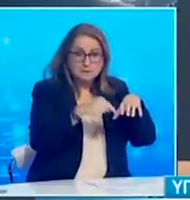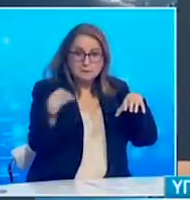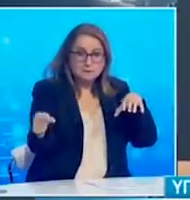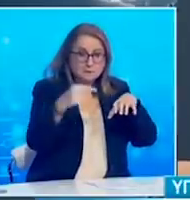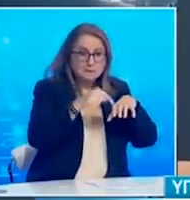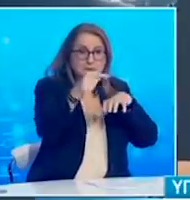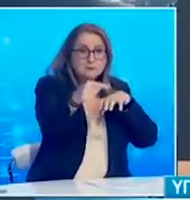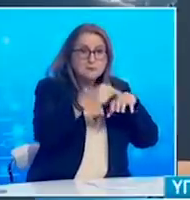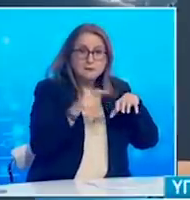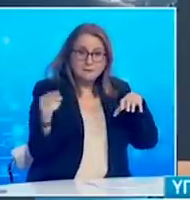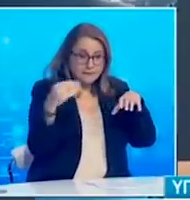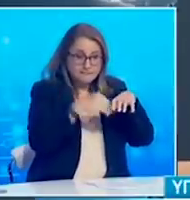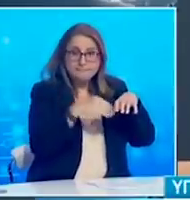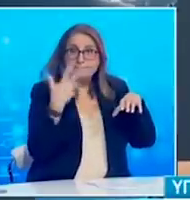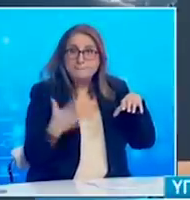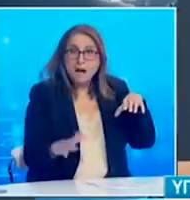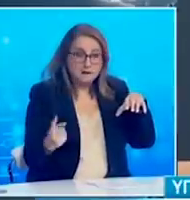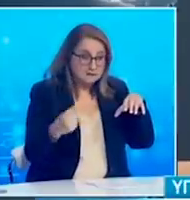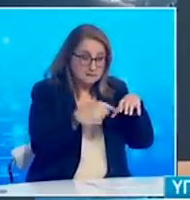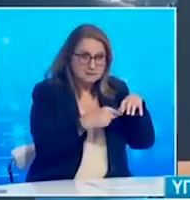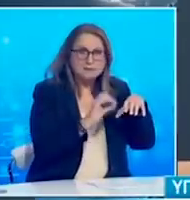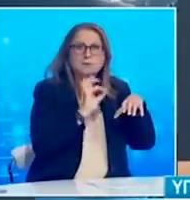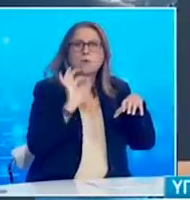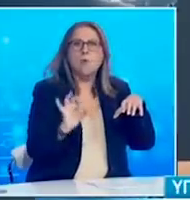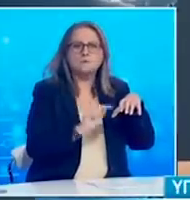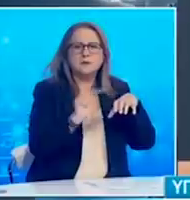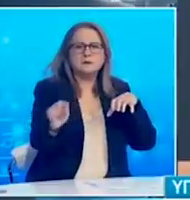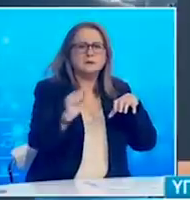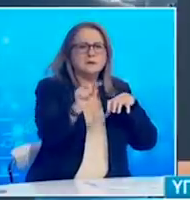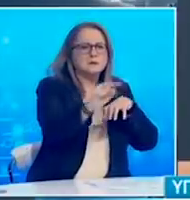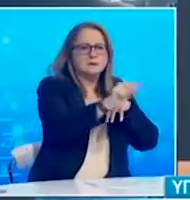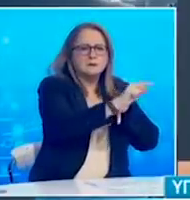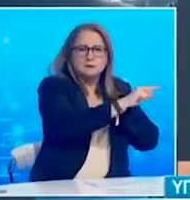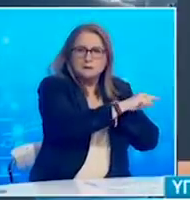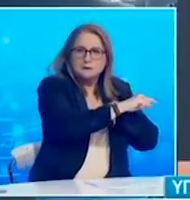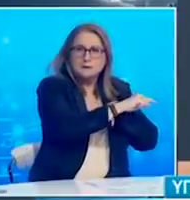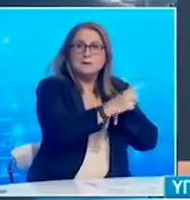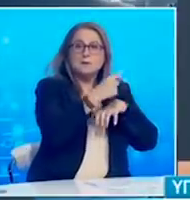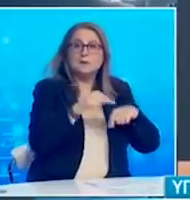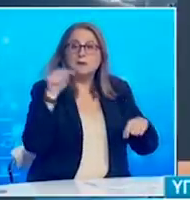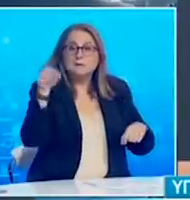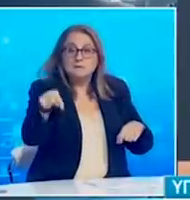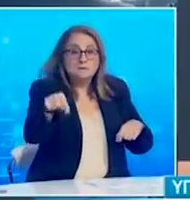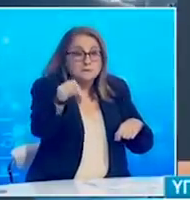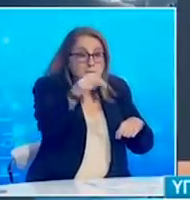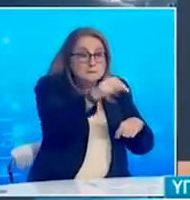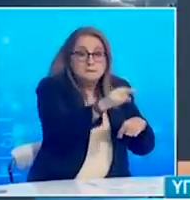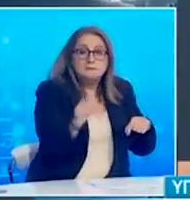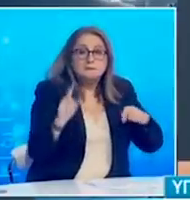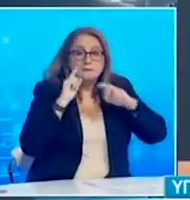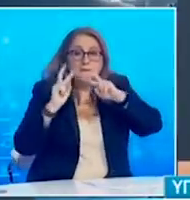αυτή, ταυτόχρονα η χνηλάτιση των υπαρχόντων κρουσμάτων δείχνει στενές επαφές πάνω από το μέσο όρο, αλλά